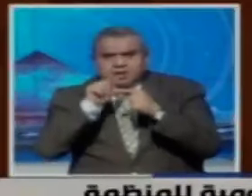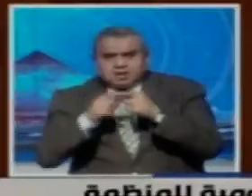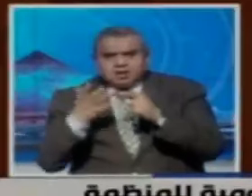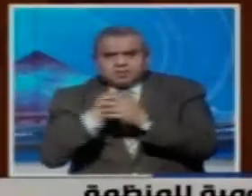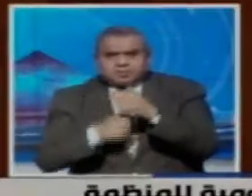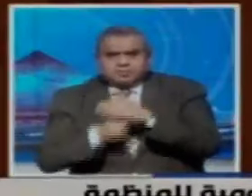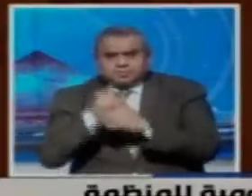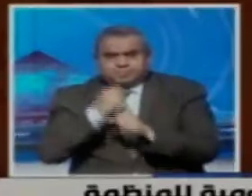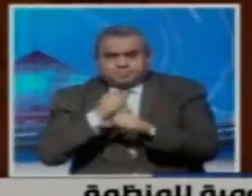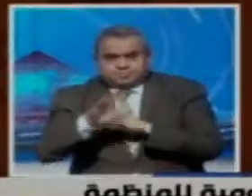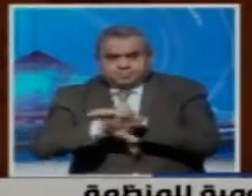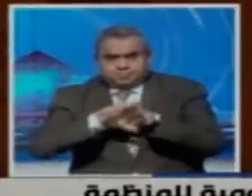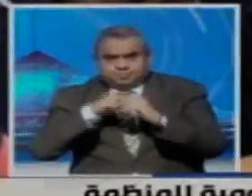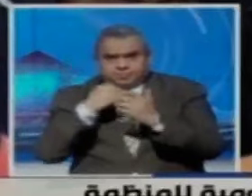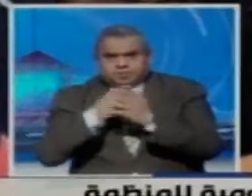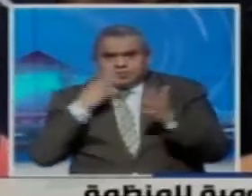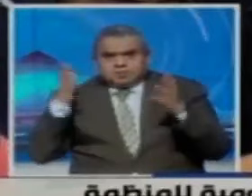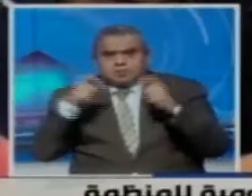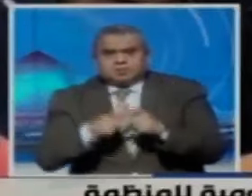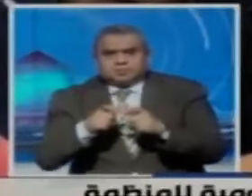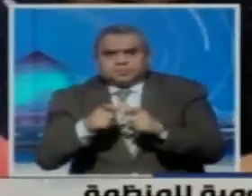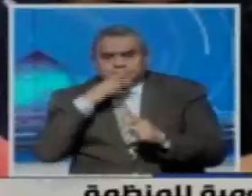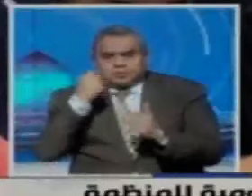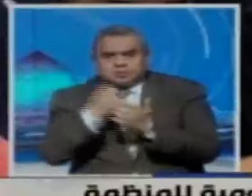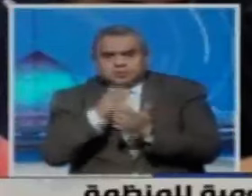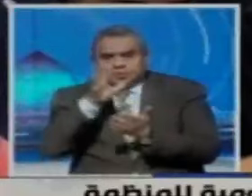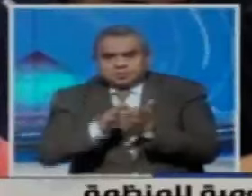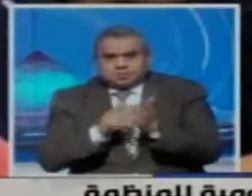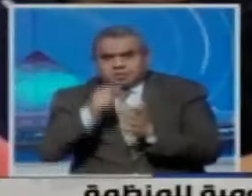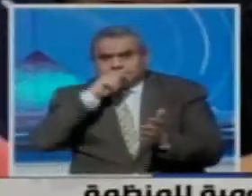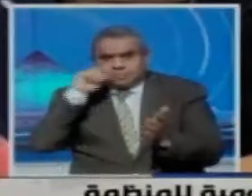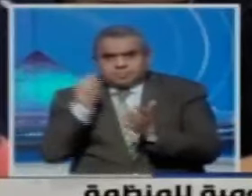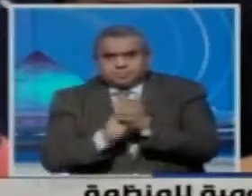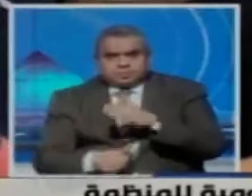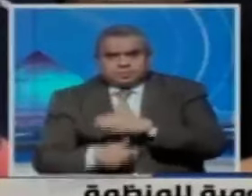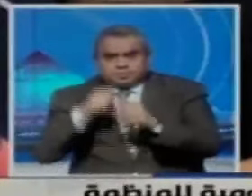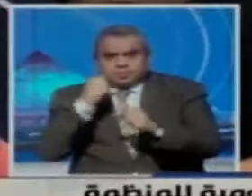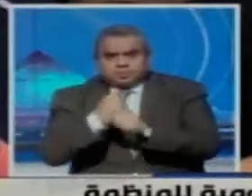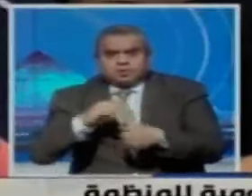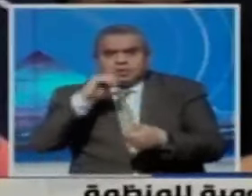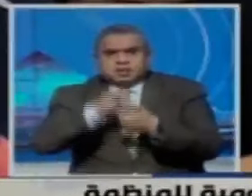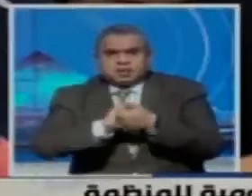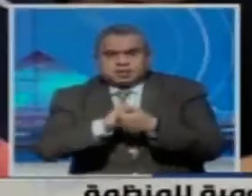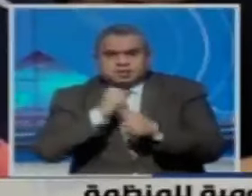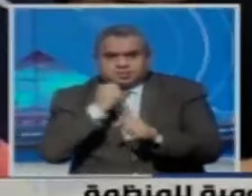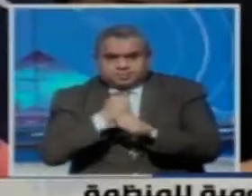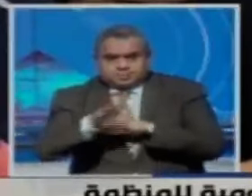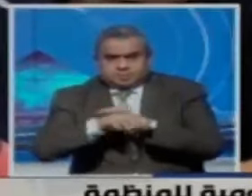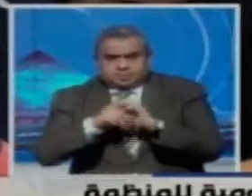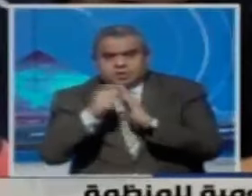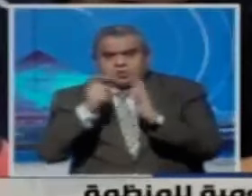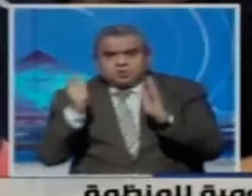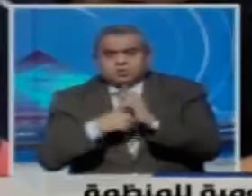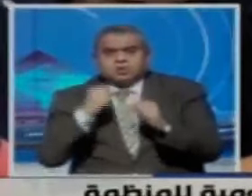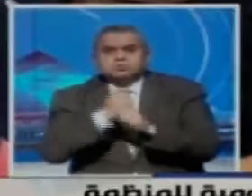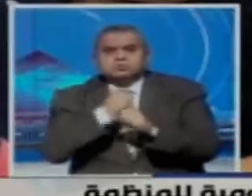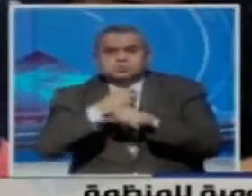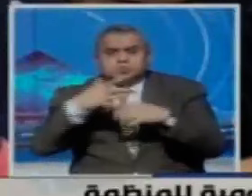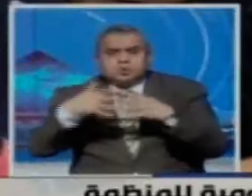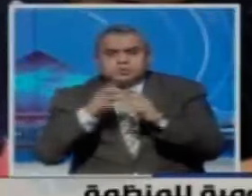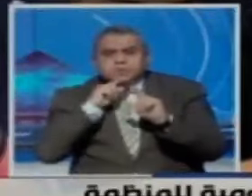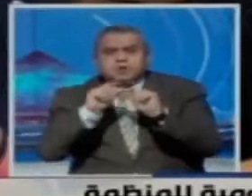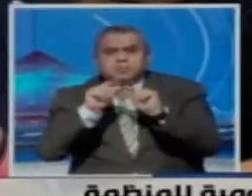في مقام هذا الموضوع، نقطة البداية الحقيقية هي توحيد الإطار القانوني، توحيد